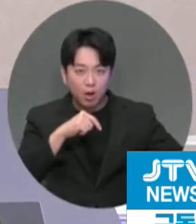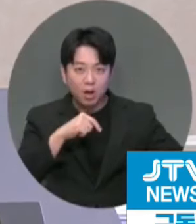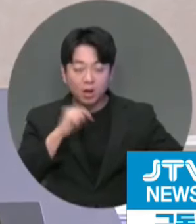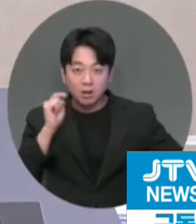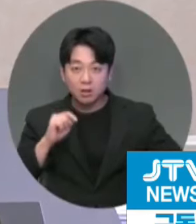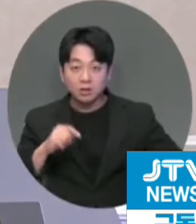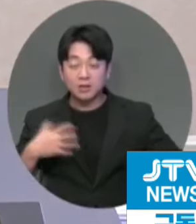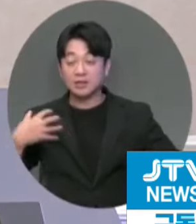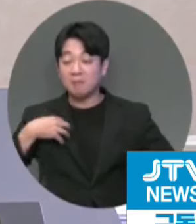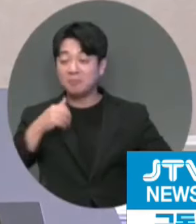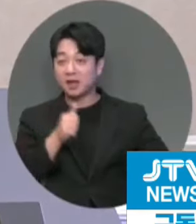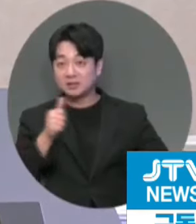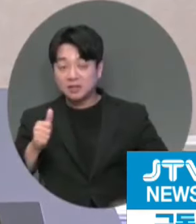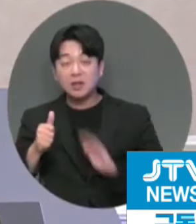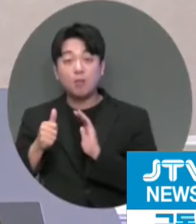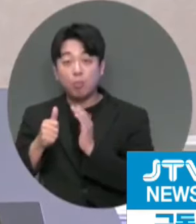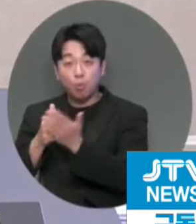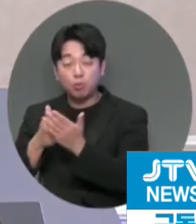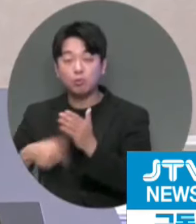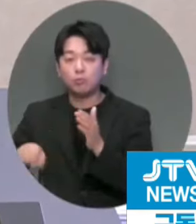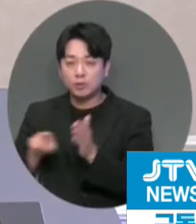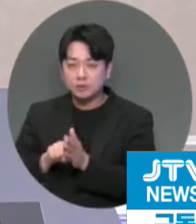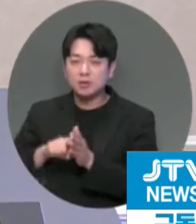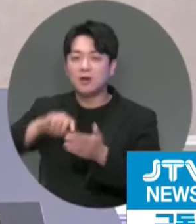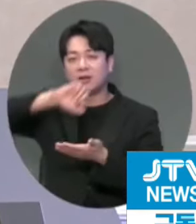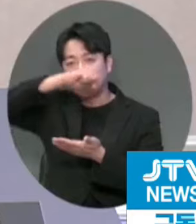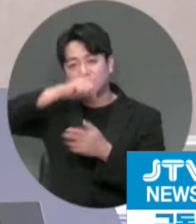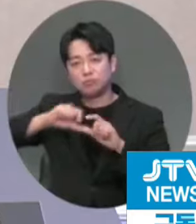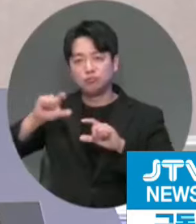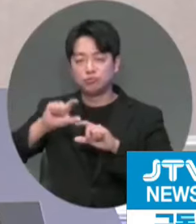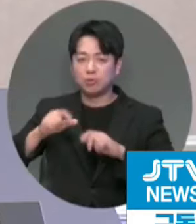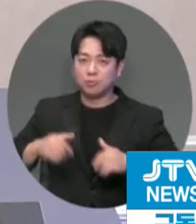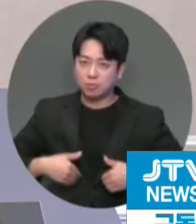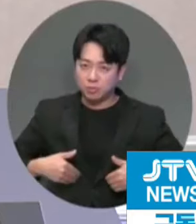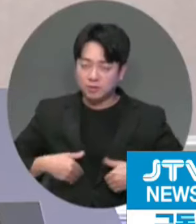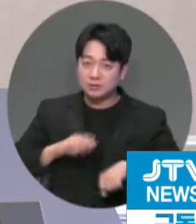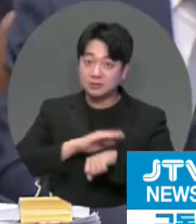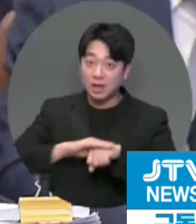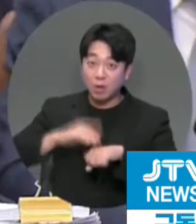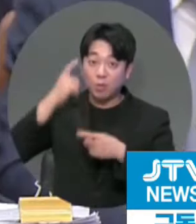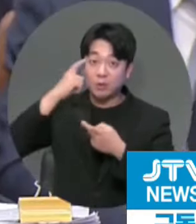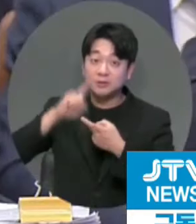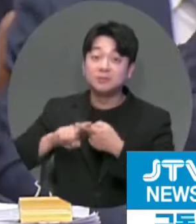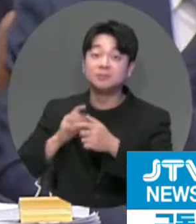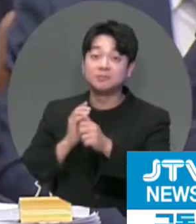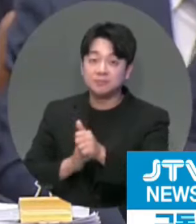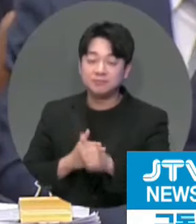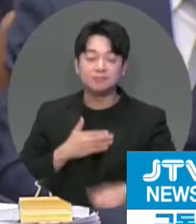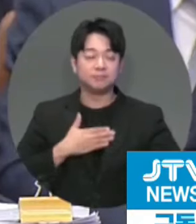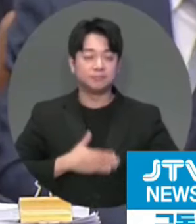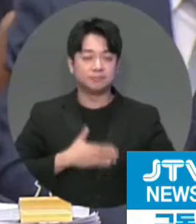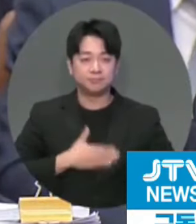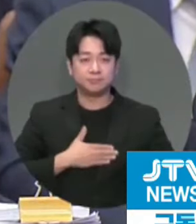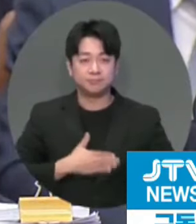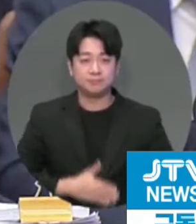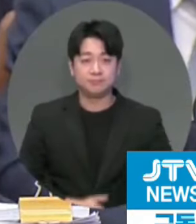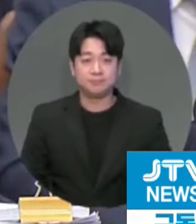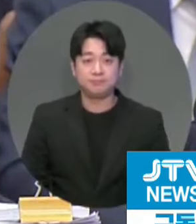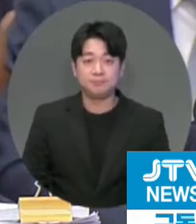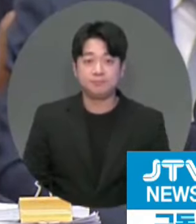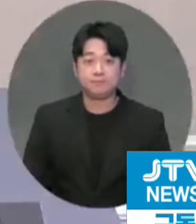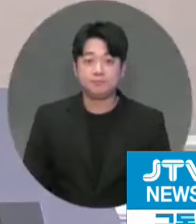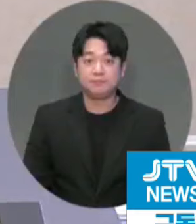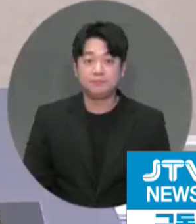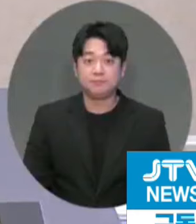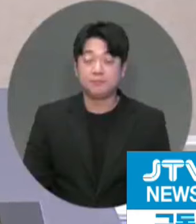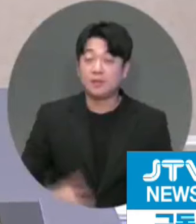부분은 장관님께서 적극적으로 검토해 주셨으면 좋겠습니다. 잘 살펴보겠습니다. 네. 우리 무도